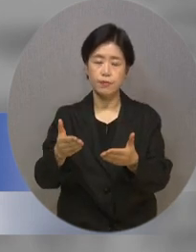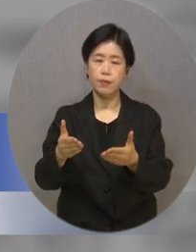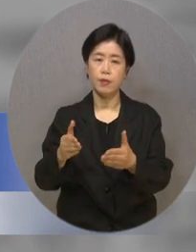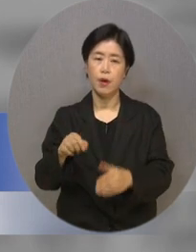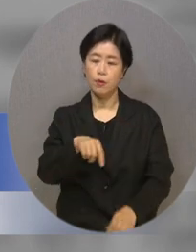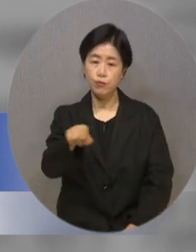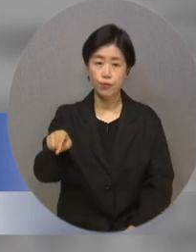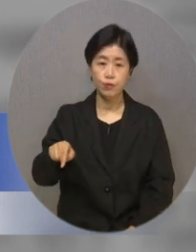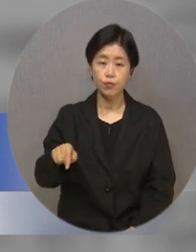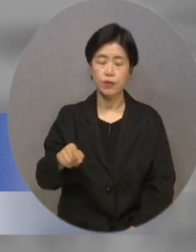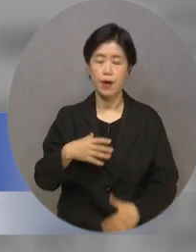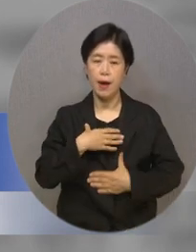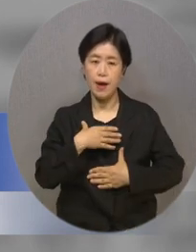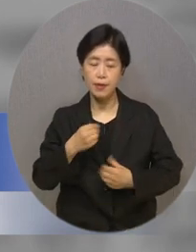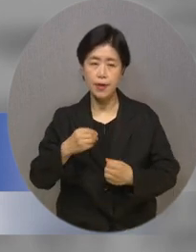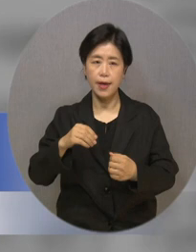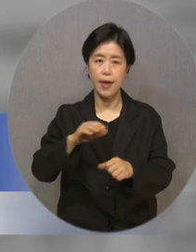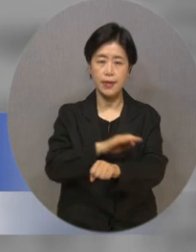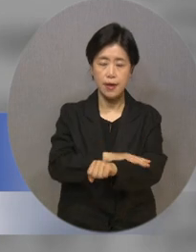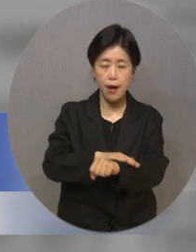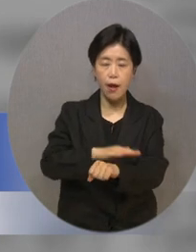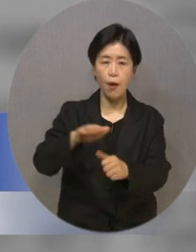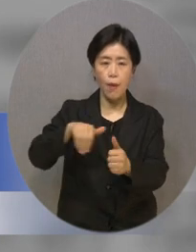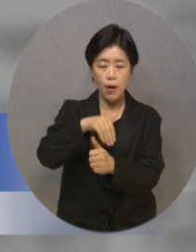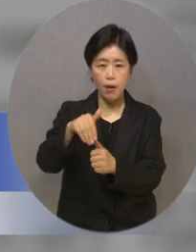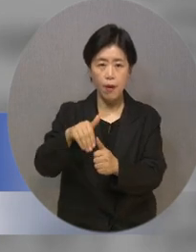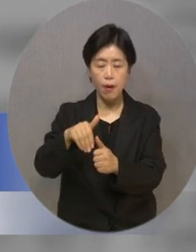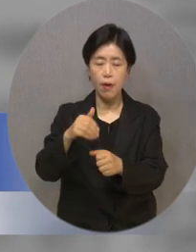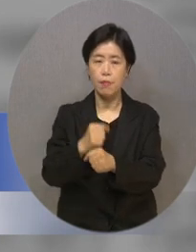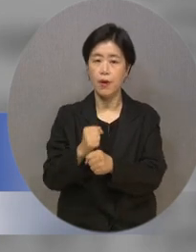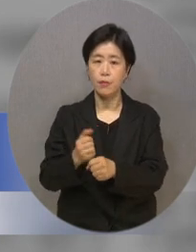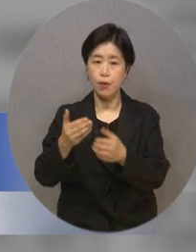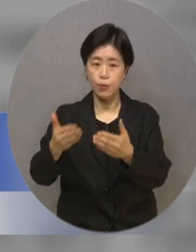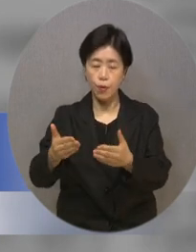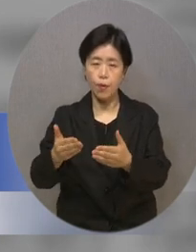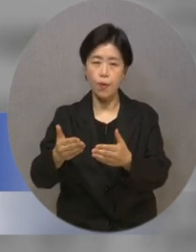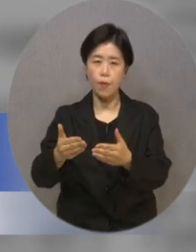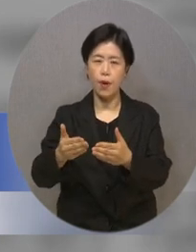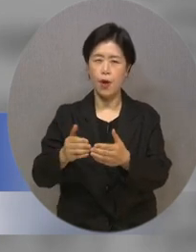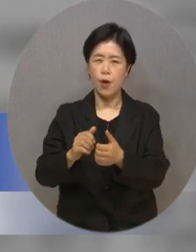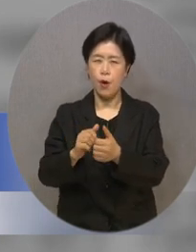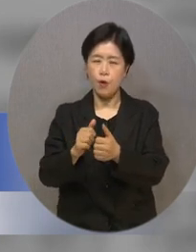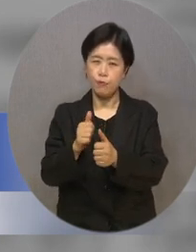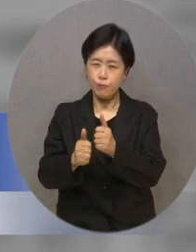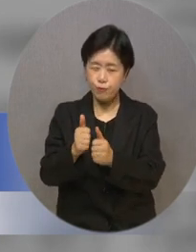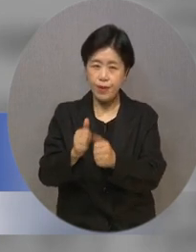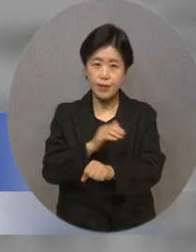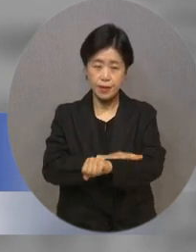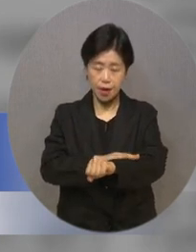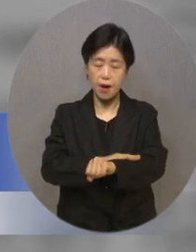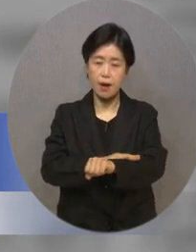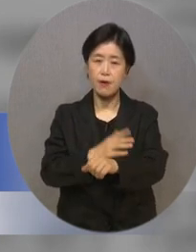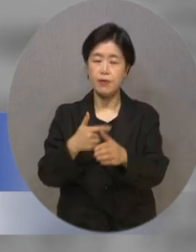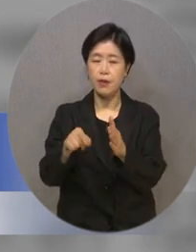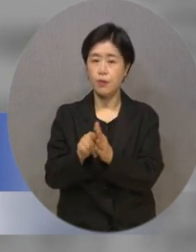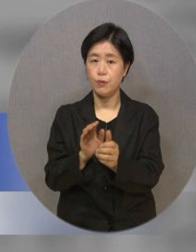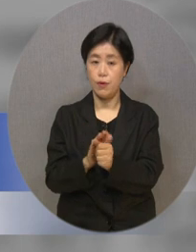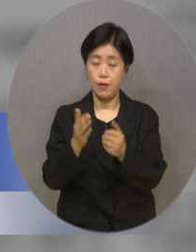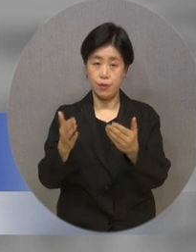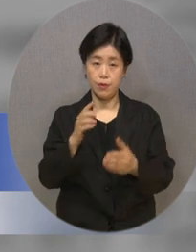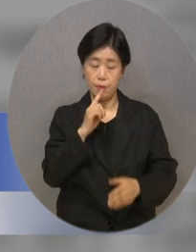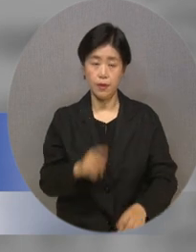있도록 돈의 우량 기업을 대상으로 실업팀 창단과 고용을 유도하겠다고 밝혔습니다 한편